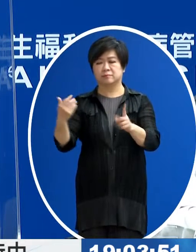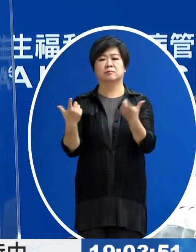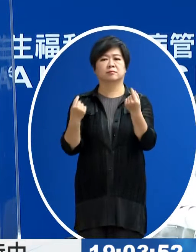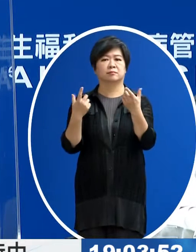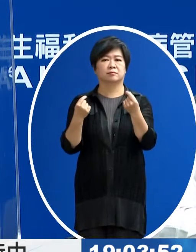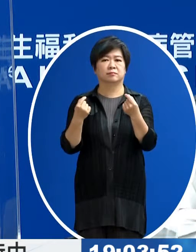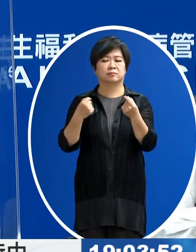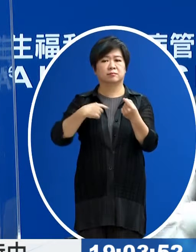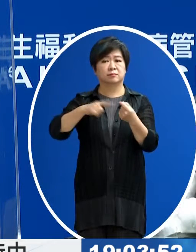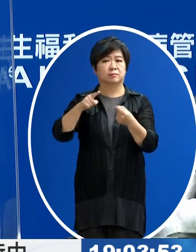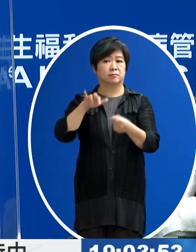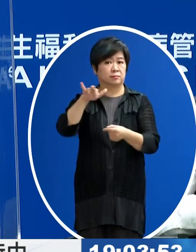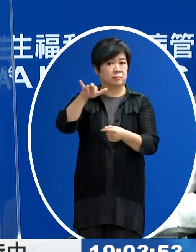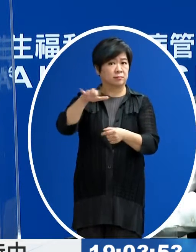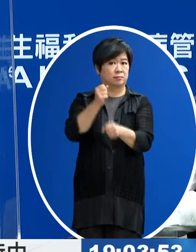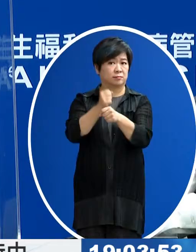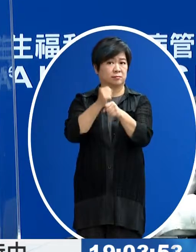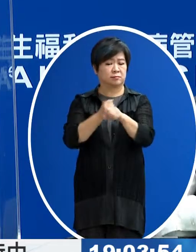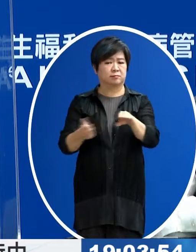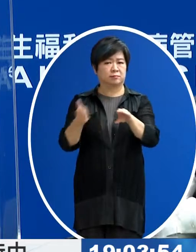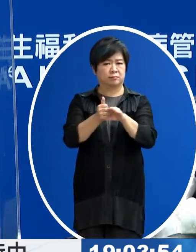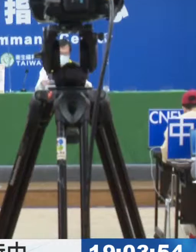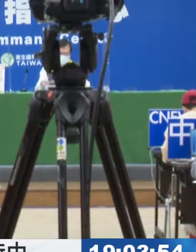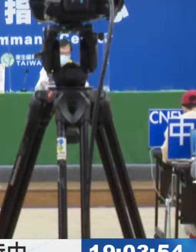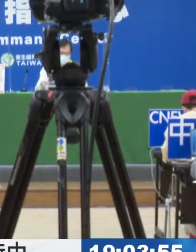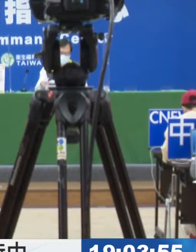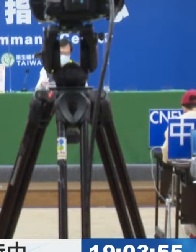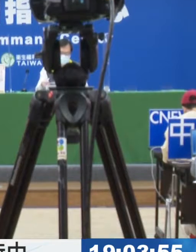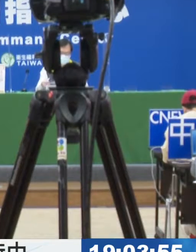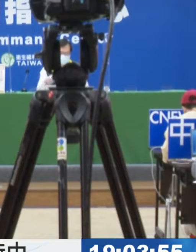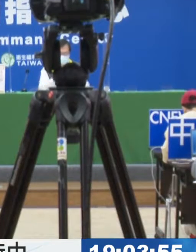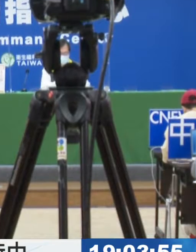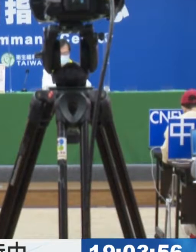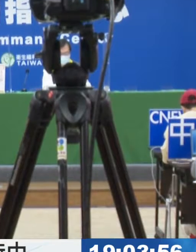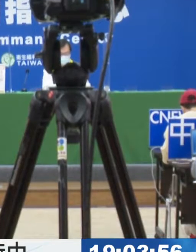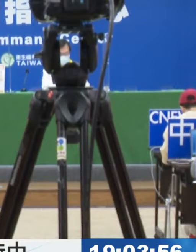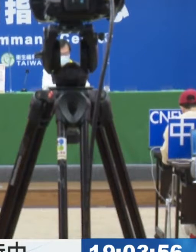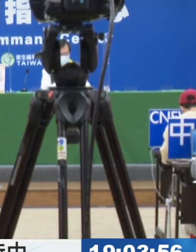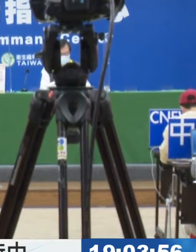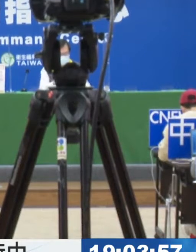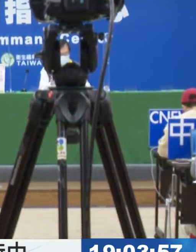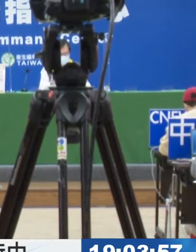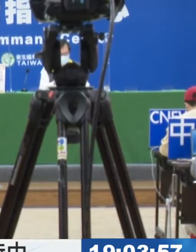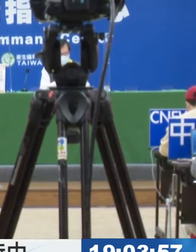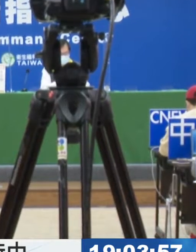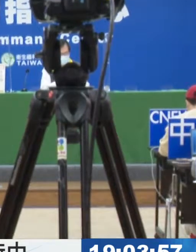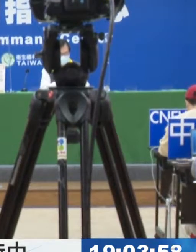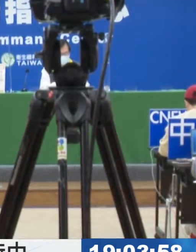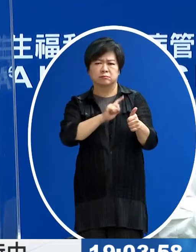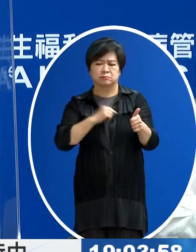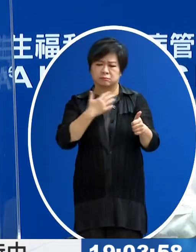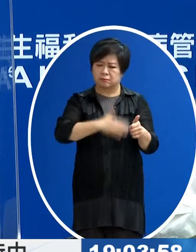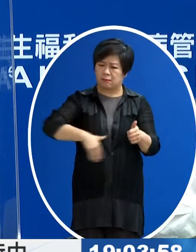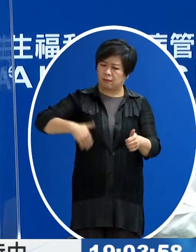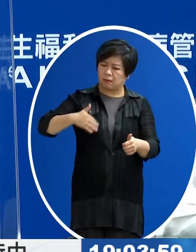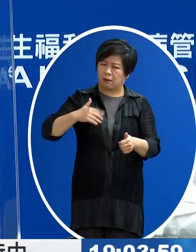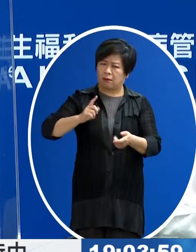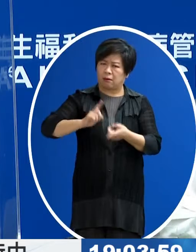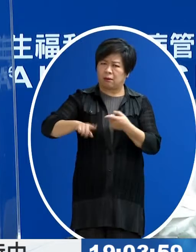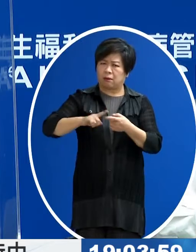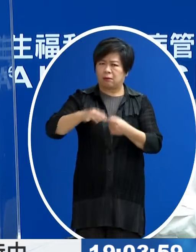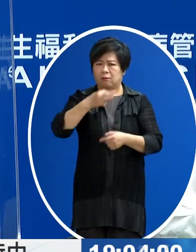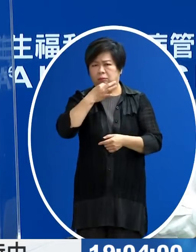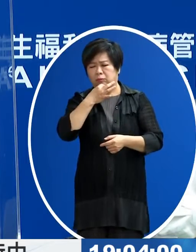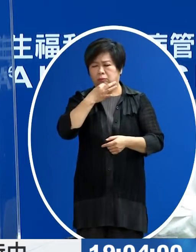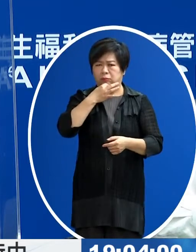同一辆的他们交通车是同时间的。昨天下午他就觉得好像有一些身体上有一些不舒服，有一